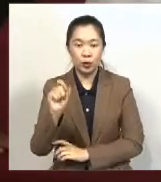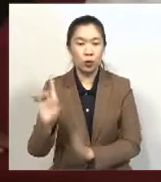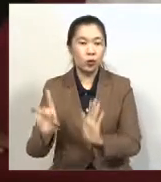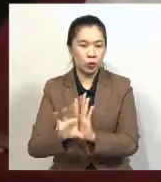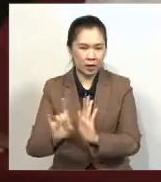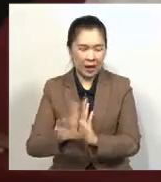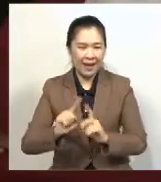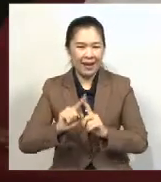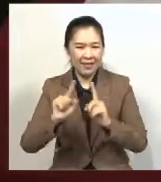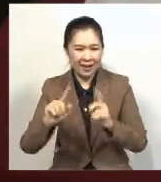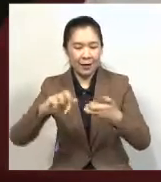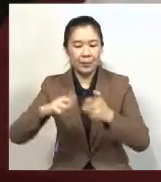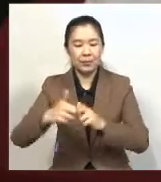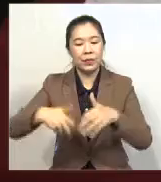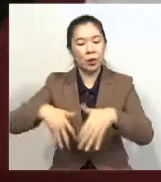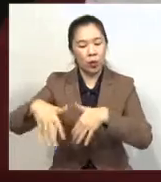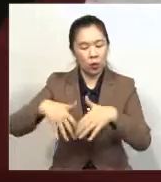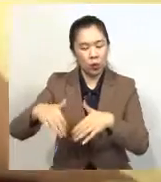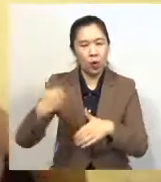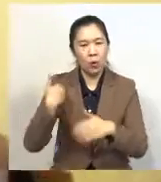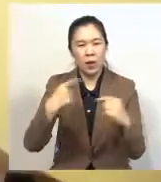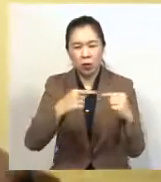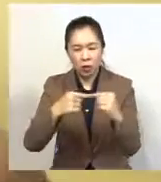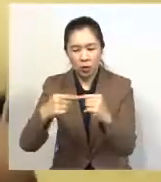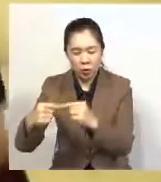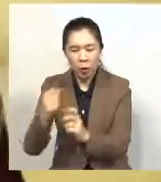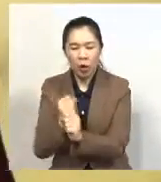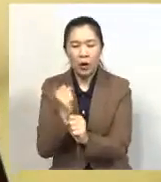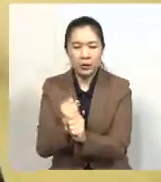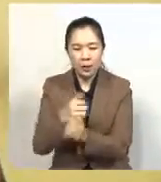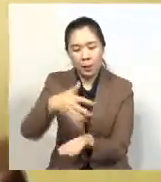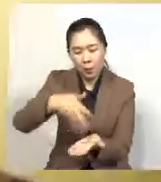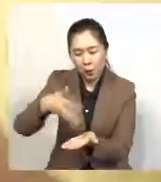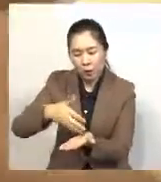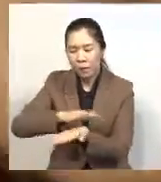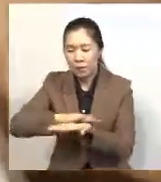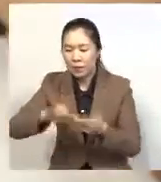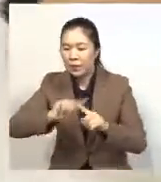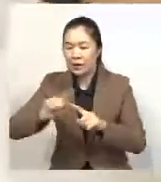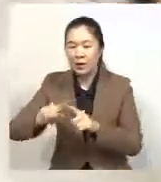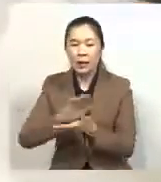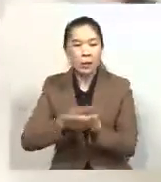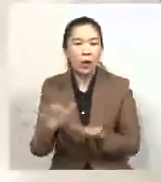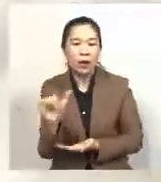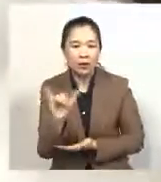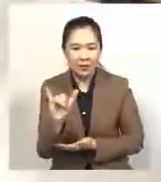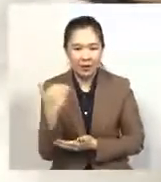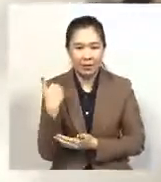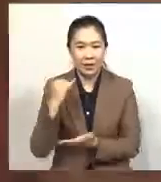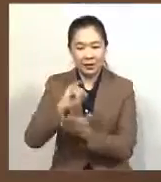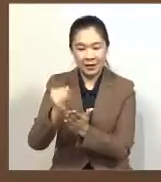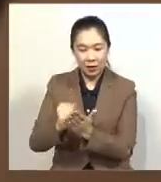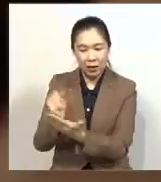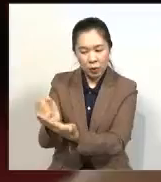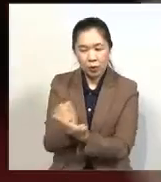แต่ถ้ามีพี่น้องเดือดร้อนอย่างต่อเนื่องหรือว่ามีการปฏิบัติงานในพื้นที่จากหน่วยอื่นๆซึ่งจากต่างจังหวัดมีหลายๆจังหวัดเข้ามา